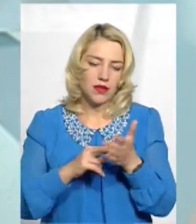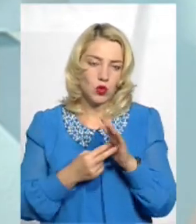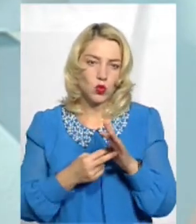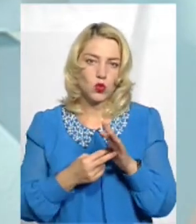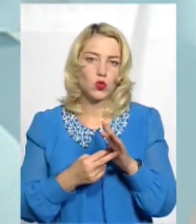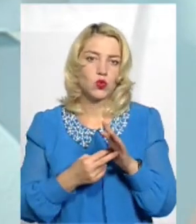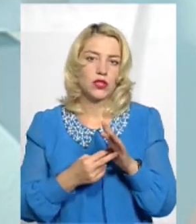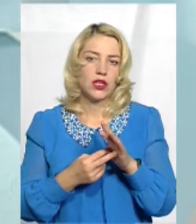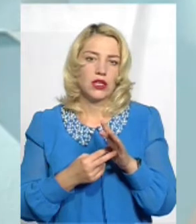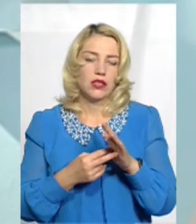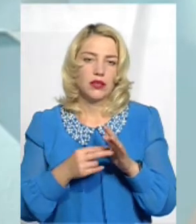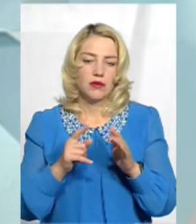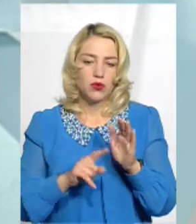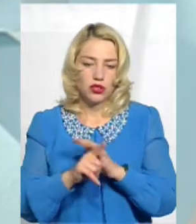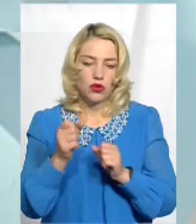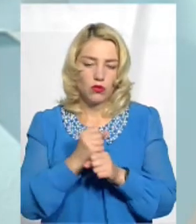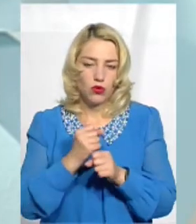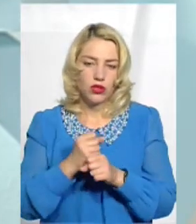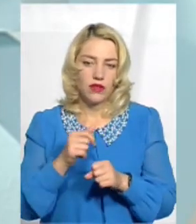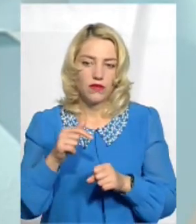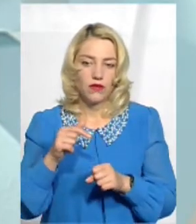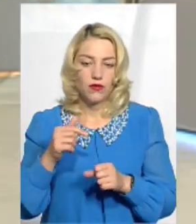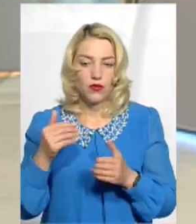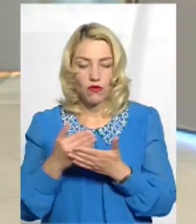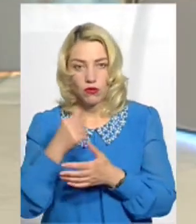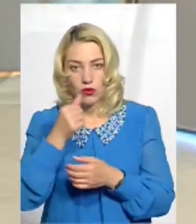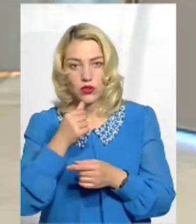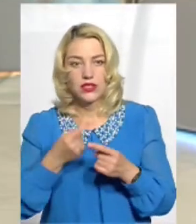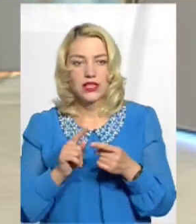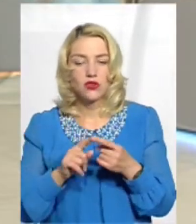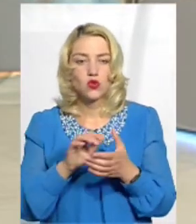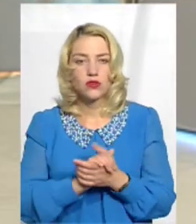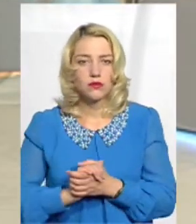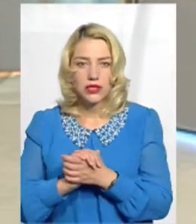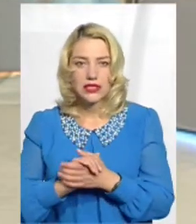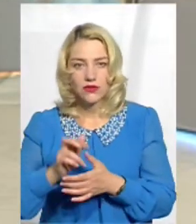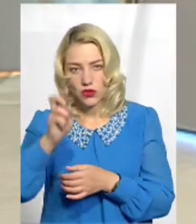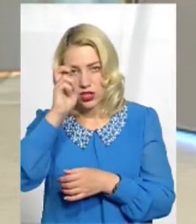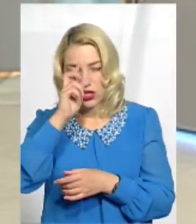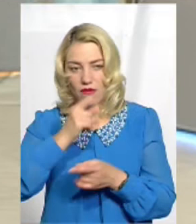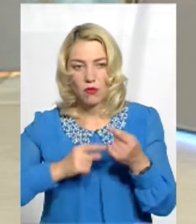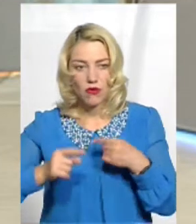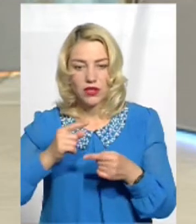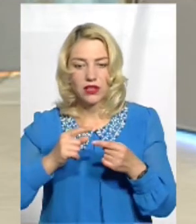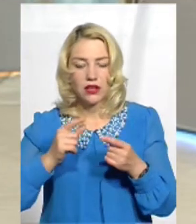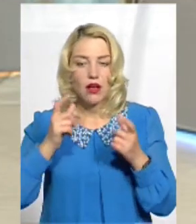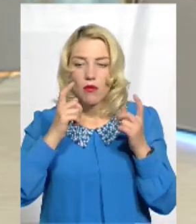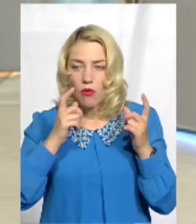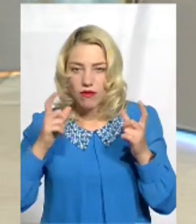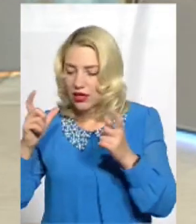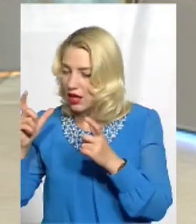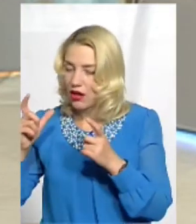році. Це в рази більше, як було у попередніх 2 роки. Тобто суспільство, держава повертається до дітей з особливими